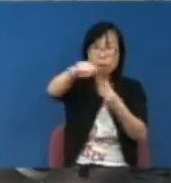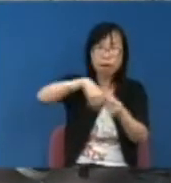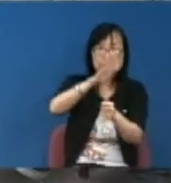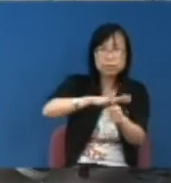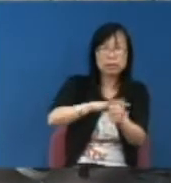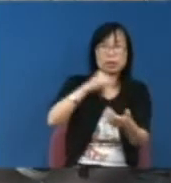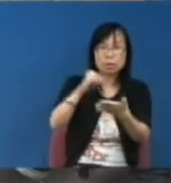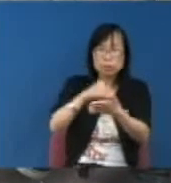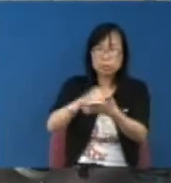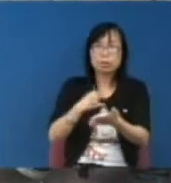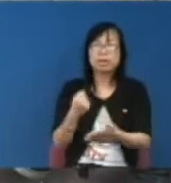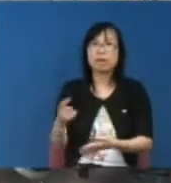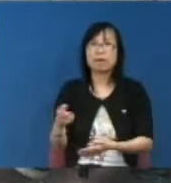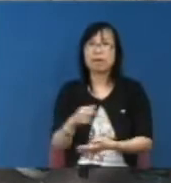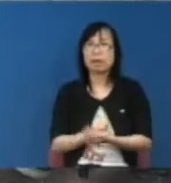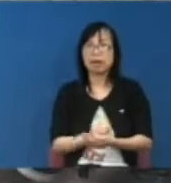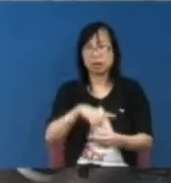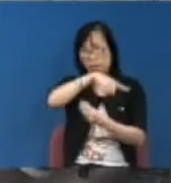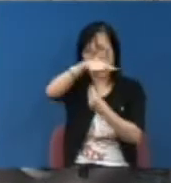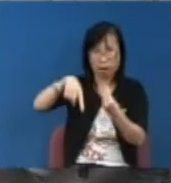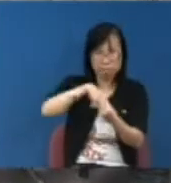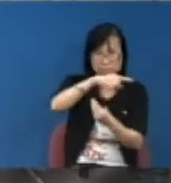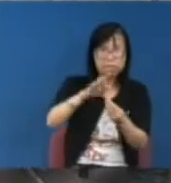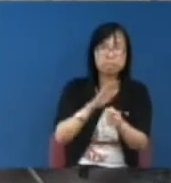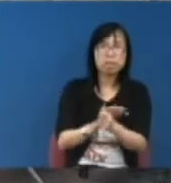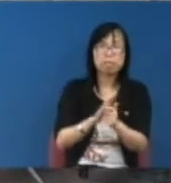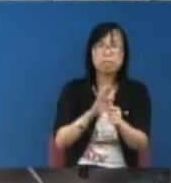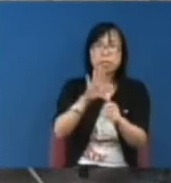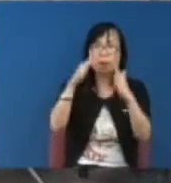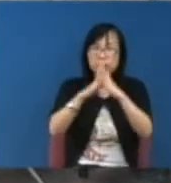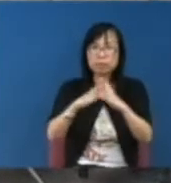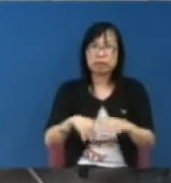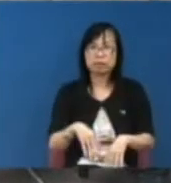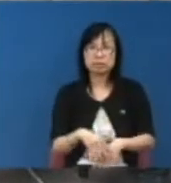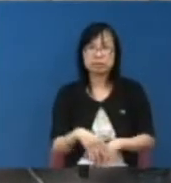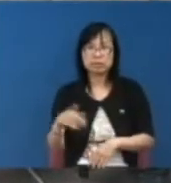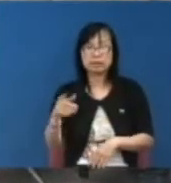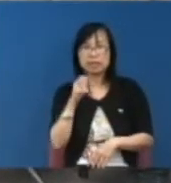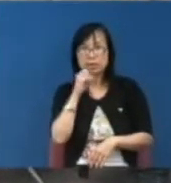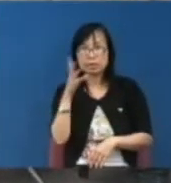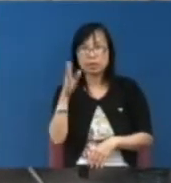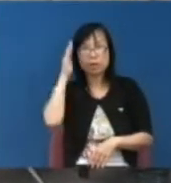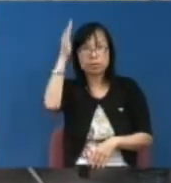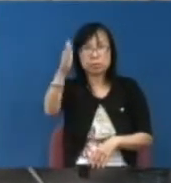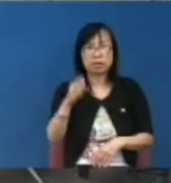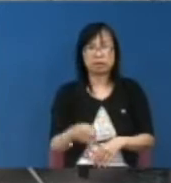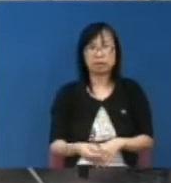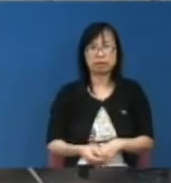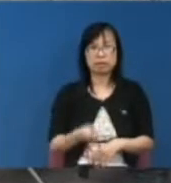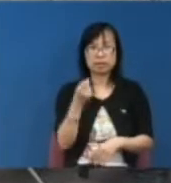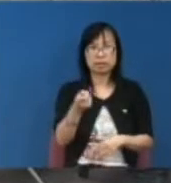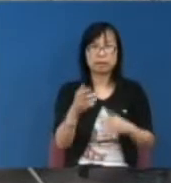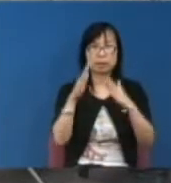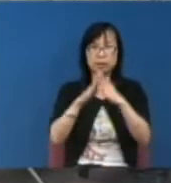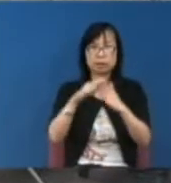啦。 係起架環保屋冇理由冇啊。 係咯，咪就係咯。所以呢啲根本就係我哋將來咧就起啲小型屋宇嗰時候咧，絕對